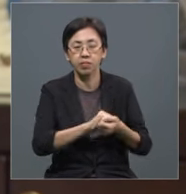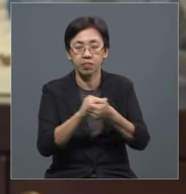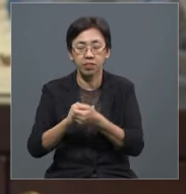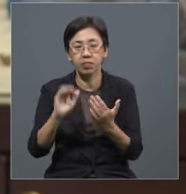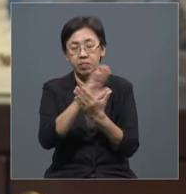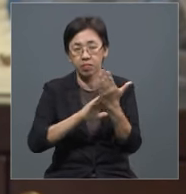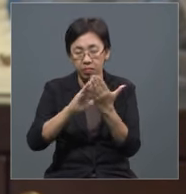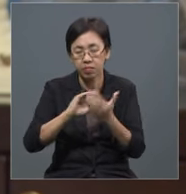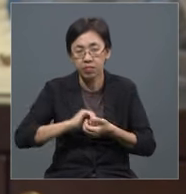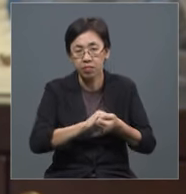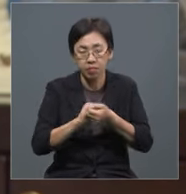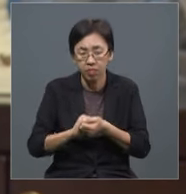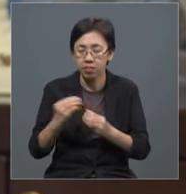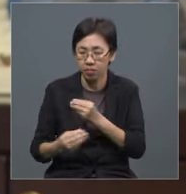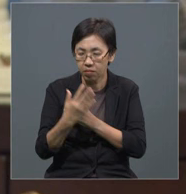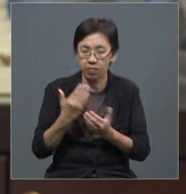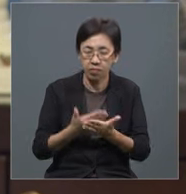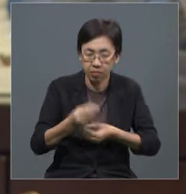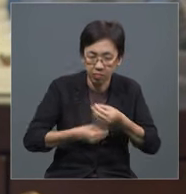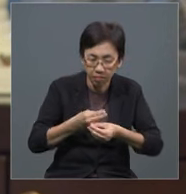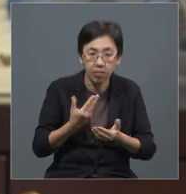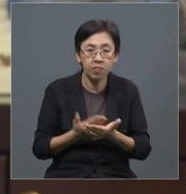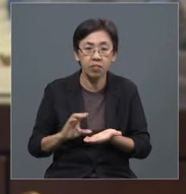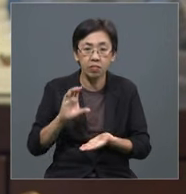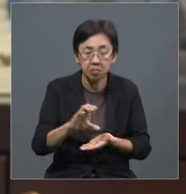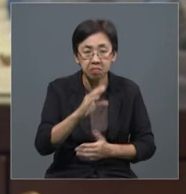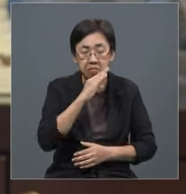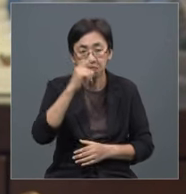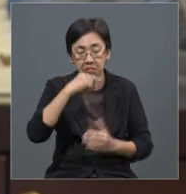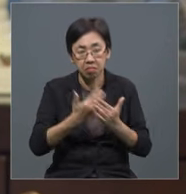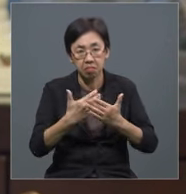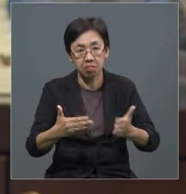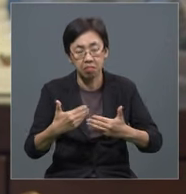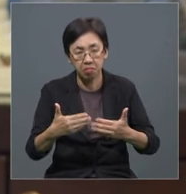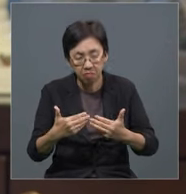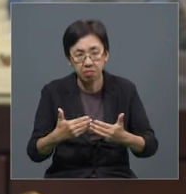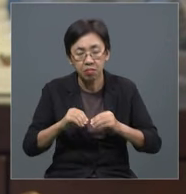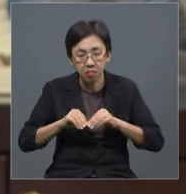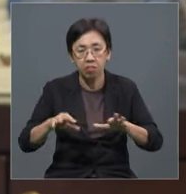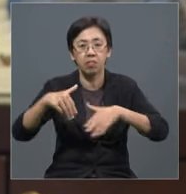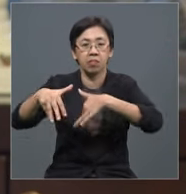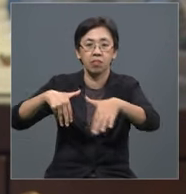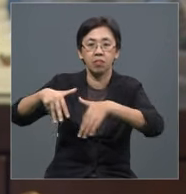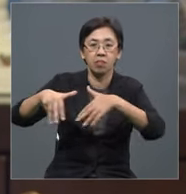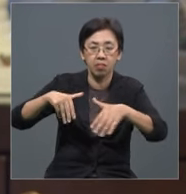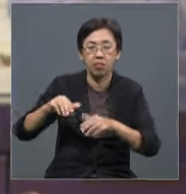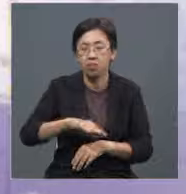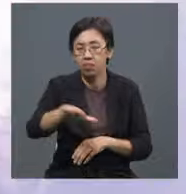การแสวงหาโอกาสการค้าการลงทุนของประเทศไทยนำเม็ดเงินเข้าสู่ประเทศเพื่อที่จะกระจายรายได้ให้กับพี่น้องประชาชนอย่